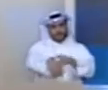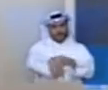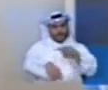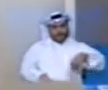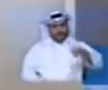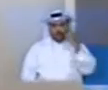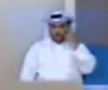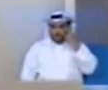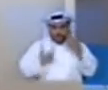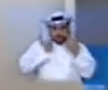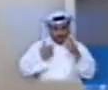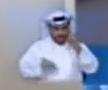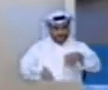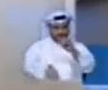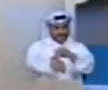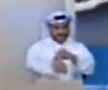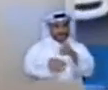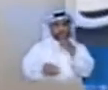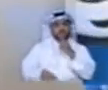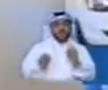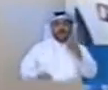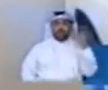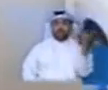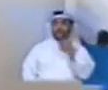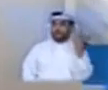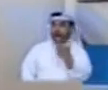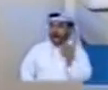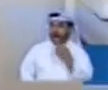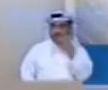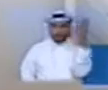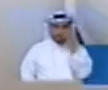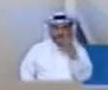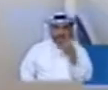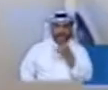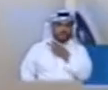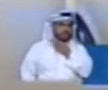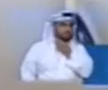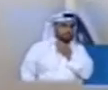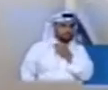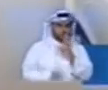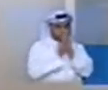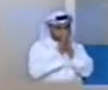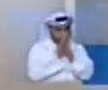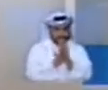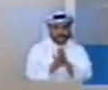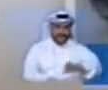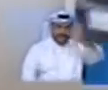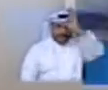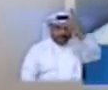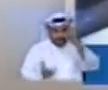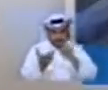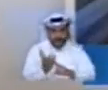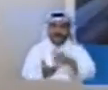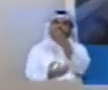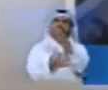الوقائي أنت عارف يعني في هناك دور لرجال المباحث في التواجد والانتشار ومساندة الجهود الأمنية، وأيضا